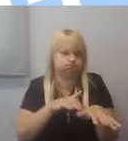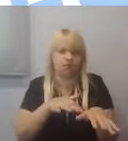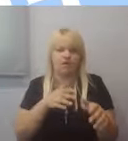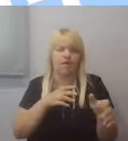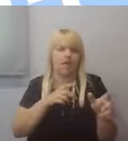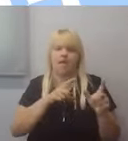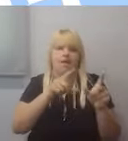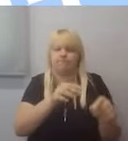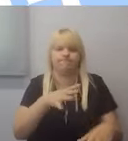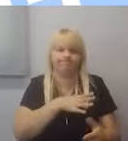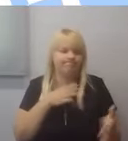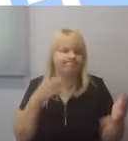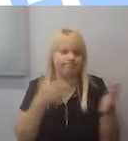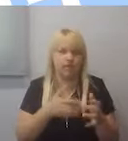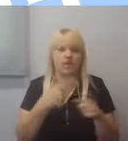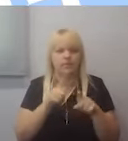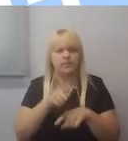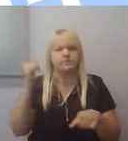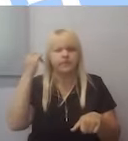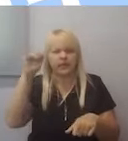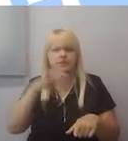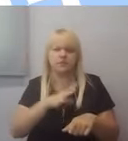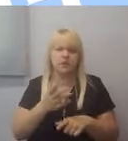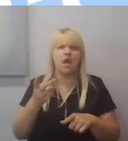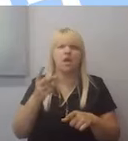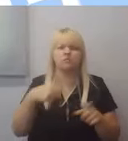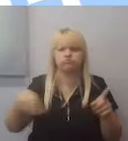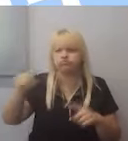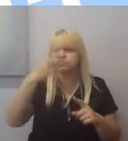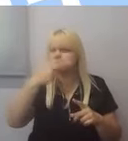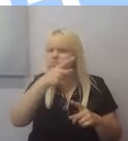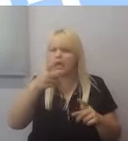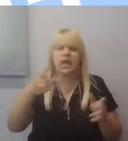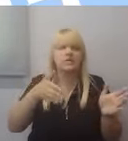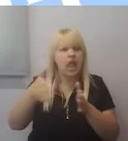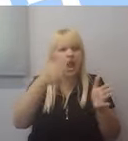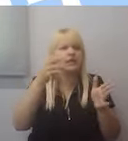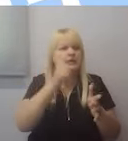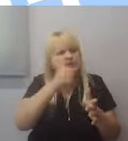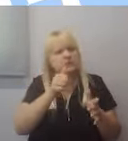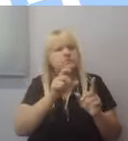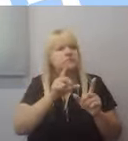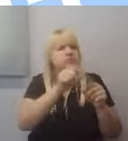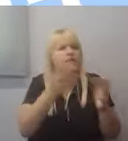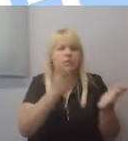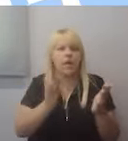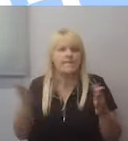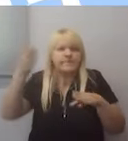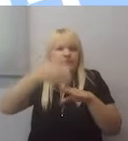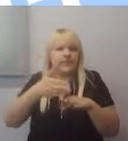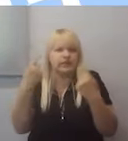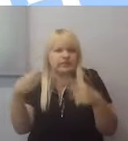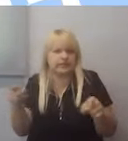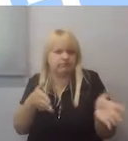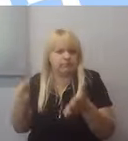tā ideja bija apstaigāt savu apkārtni saprast vai ir kaut kāda alternatīva tam ceļam ko esū ikdienā izmanto ja jo jo jo jo jo tie varētu nebūt pieejami nu jā